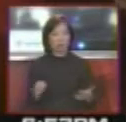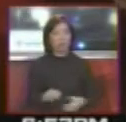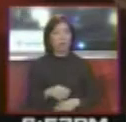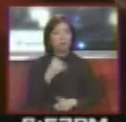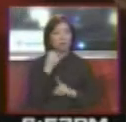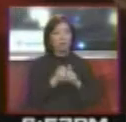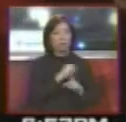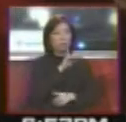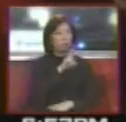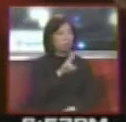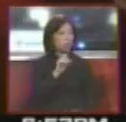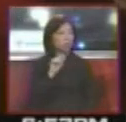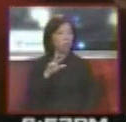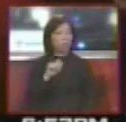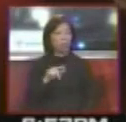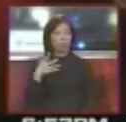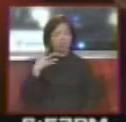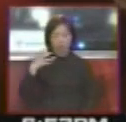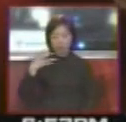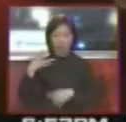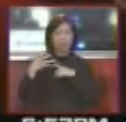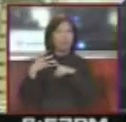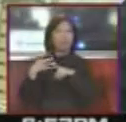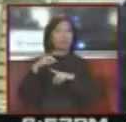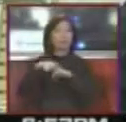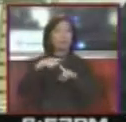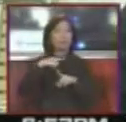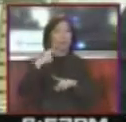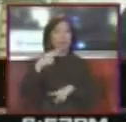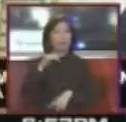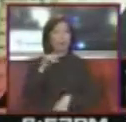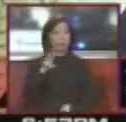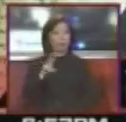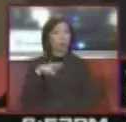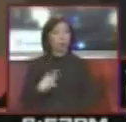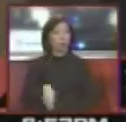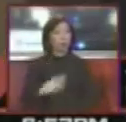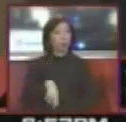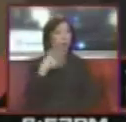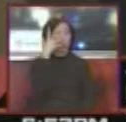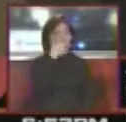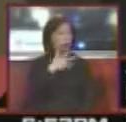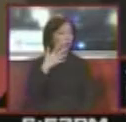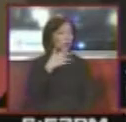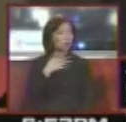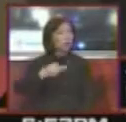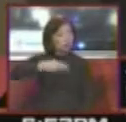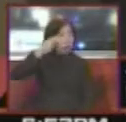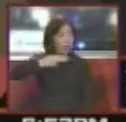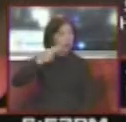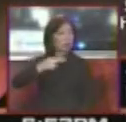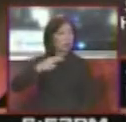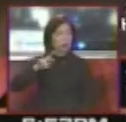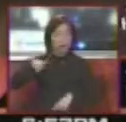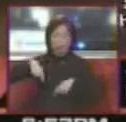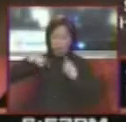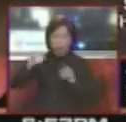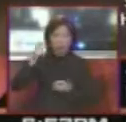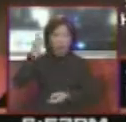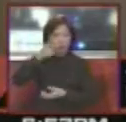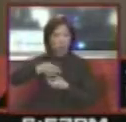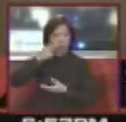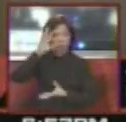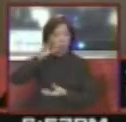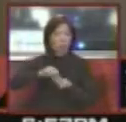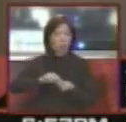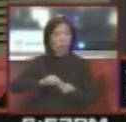sa halos 400 ang nagpositibo sa HIV. Ayon sa Department of Health, pinakamataas na ito sa kasaysayan ng Pilipinas sa loob